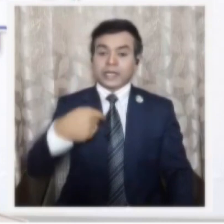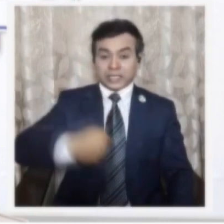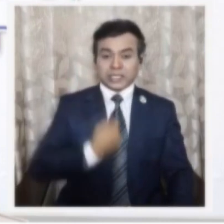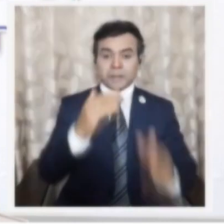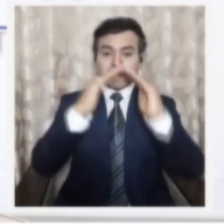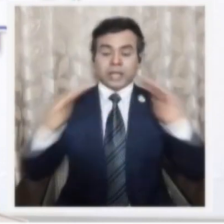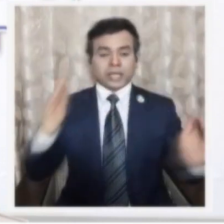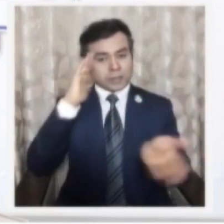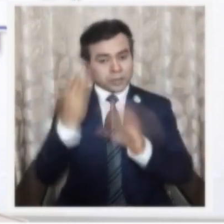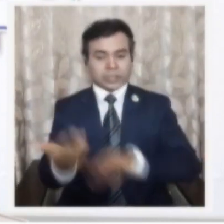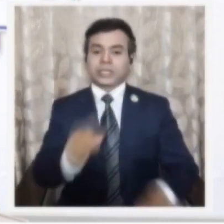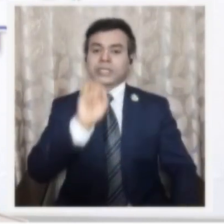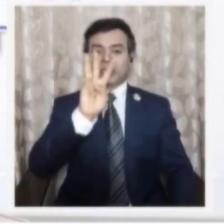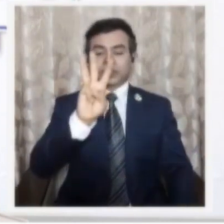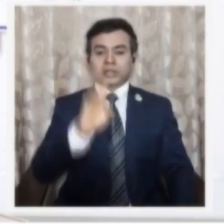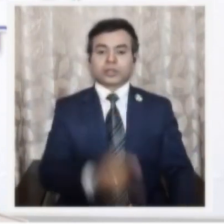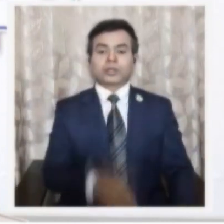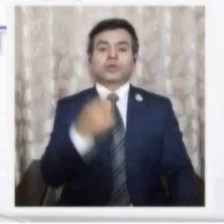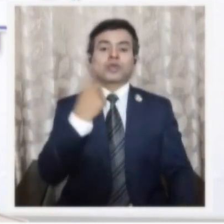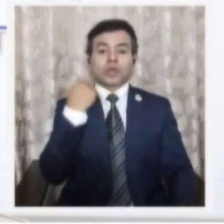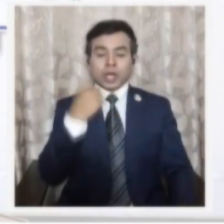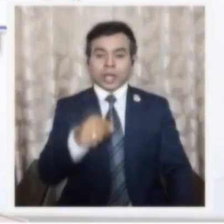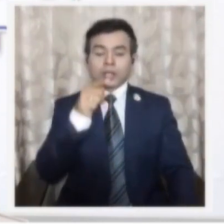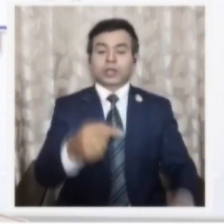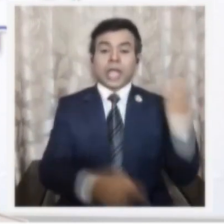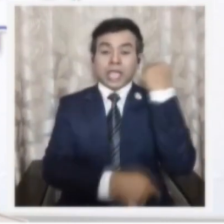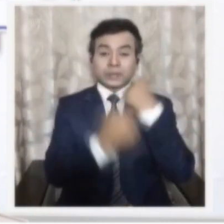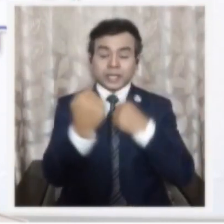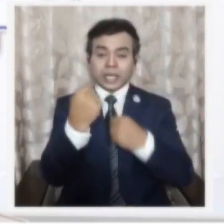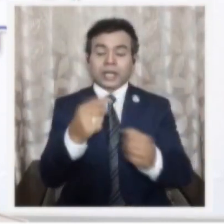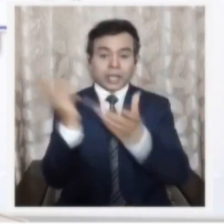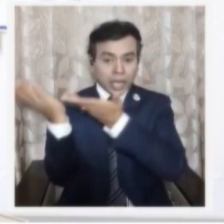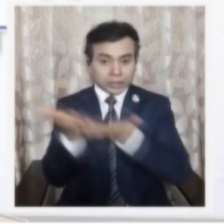করেছেন তাদের মধ্যে হাসপাতালে 34 জন এবং বাড়িতে 3 জন।